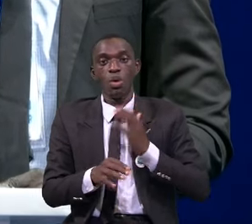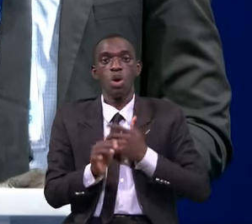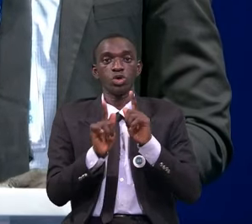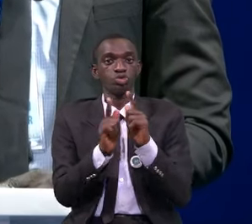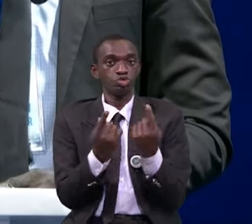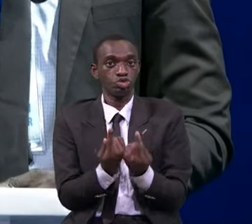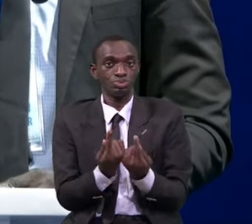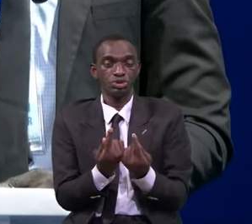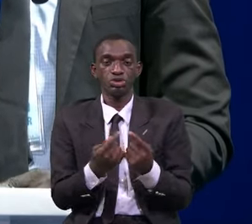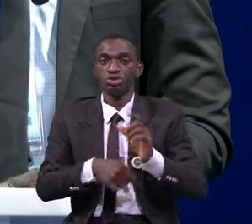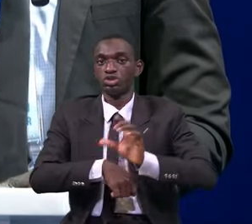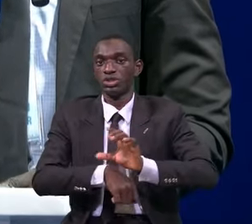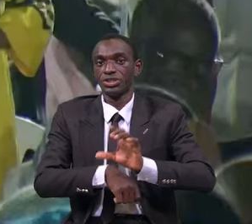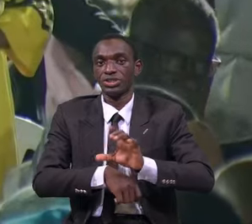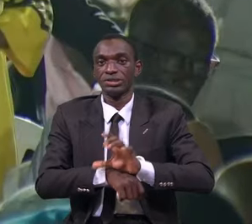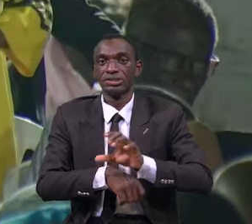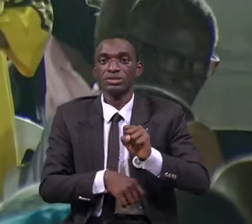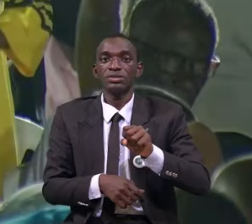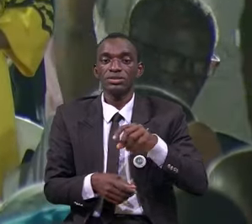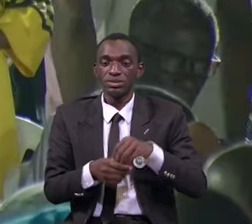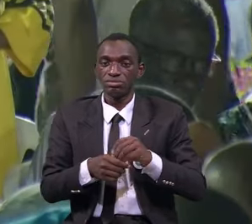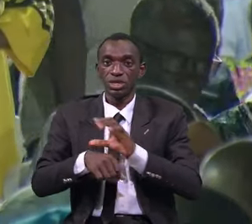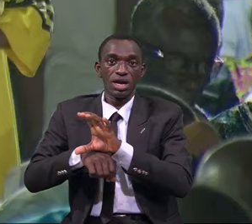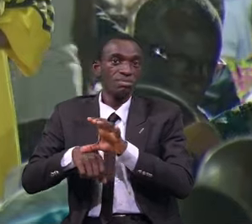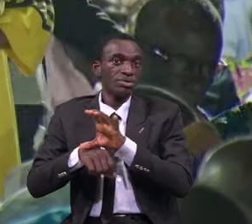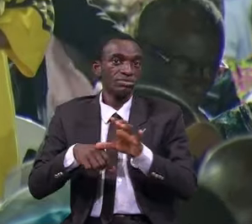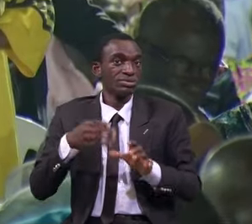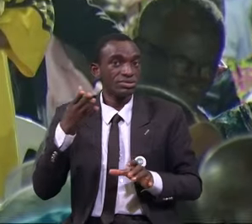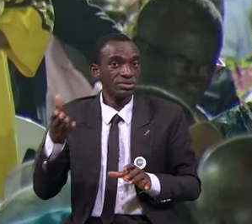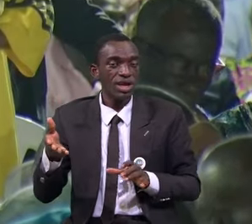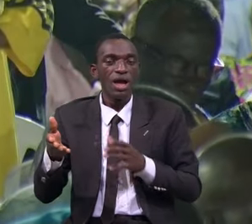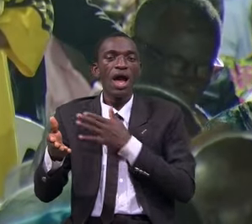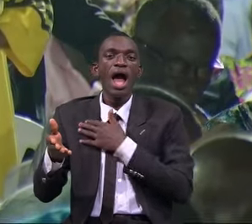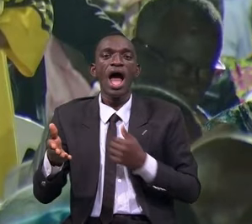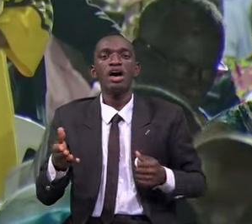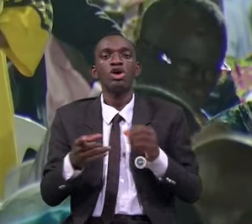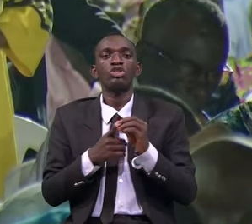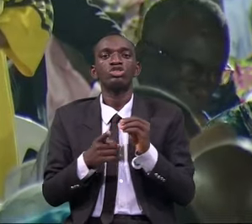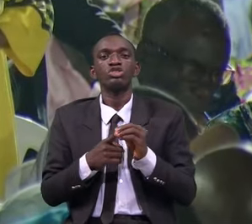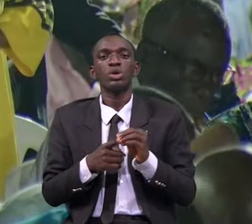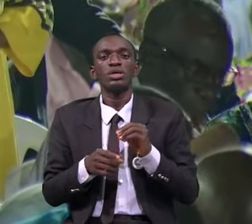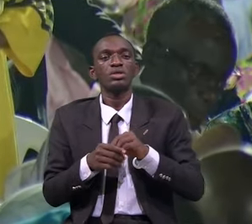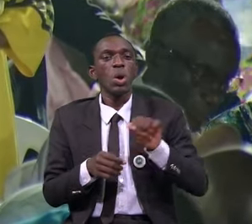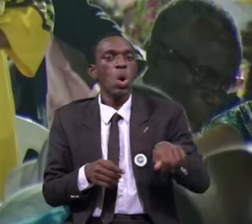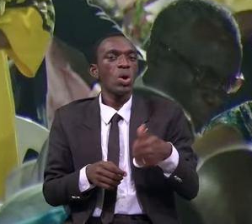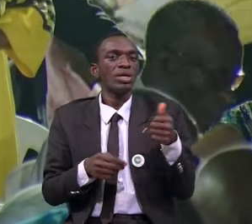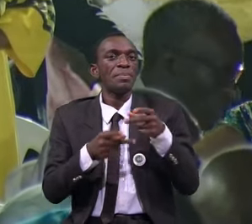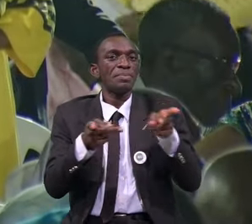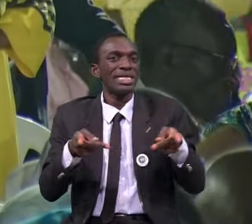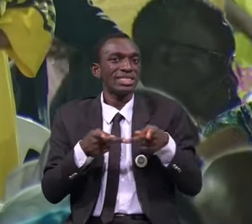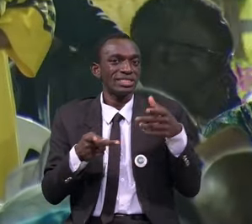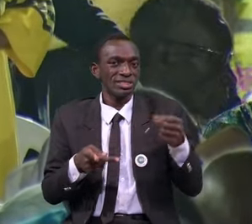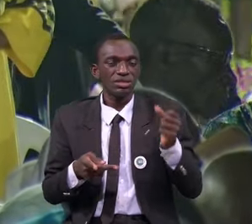les différents groupes, here in Cameroon, ici, au Cameroun, and in designated locations. Et dans tous